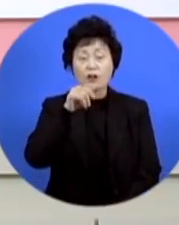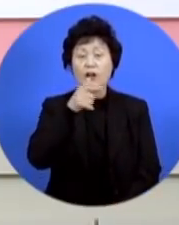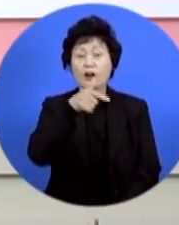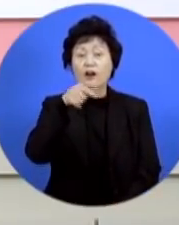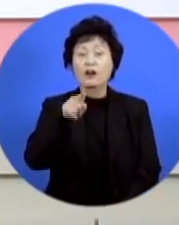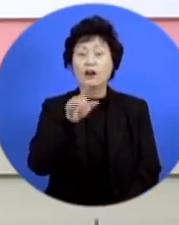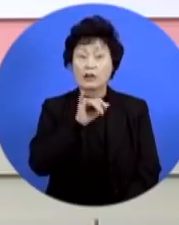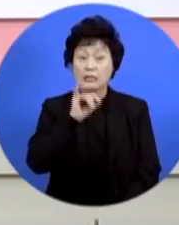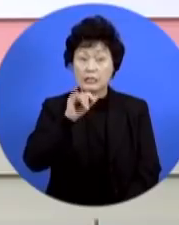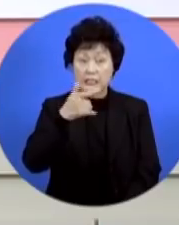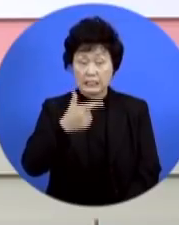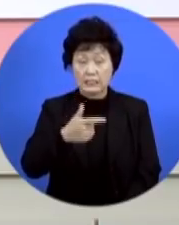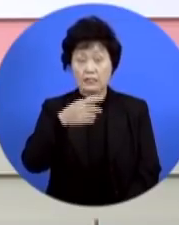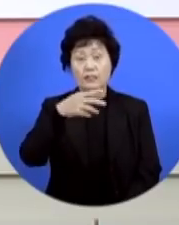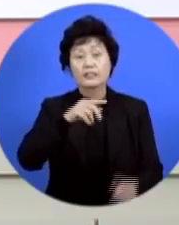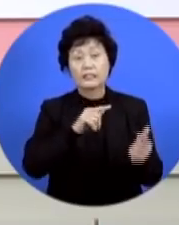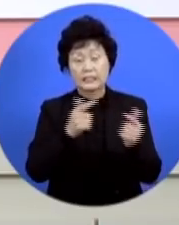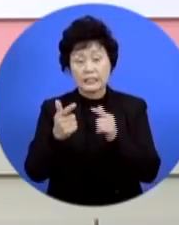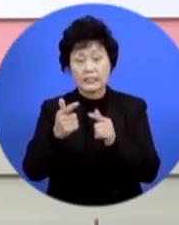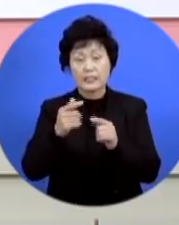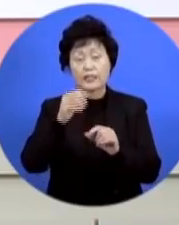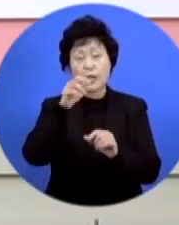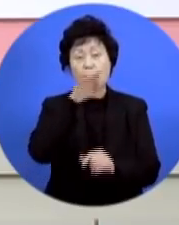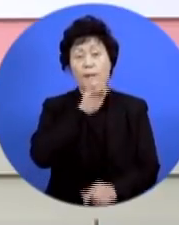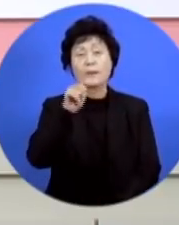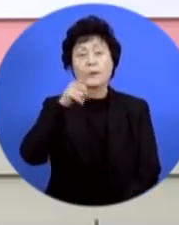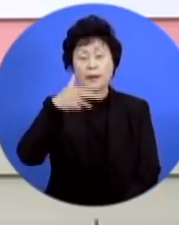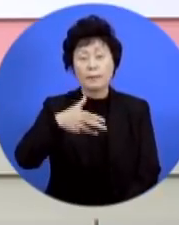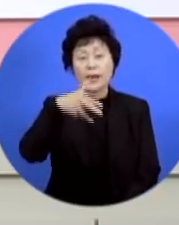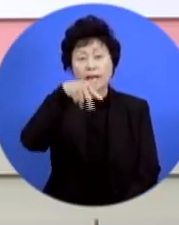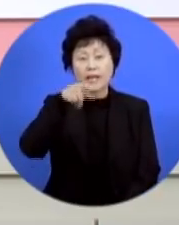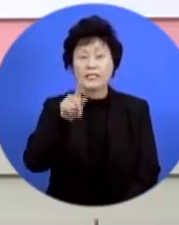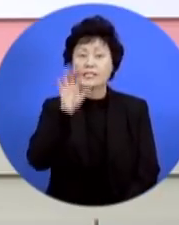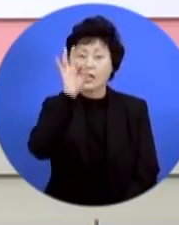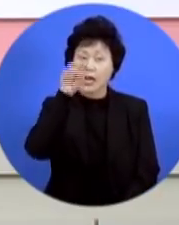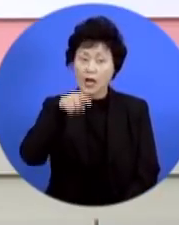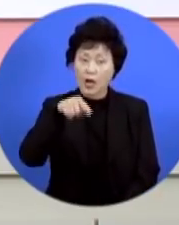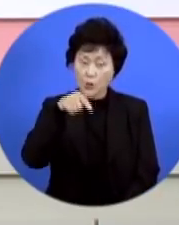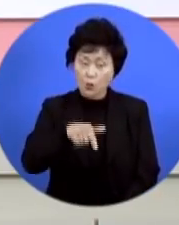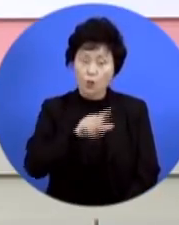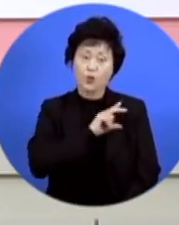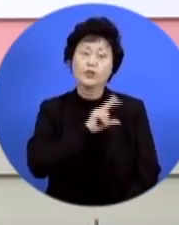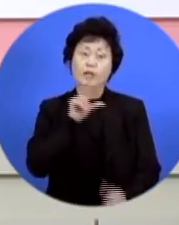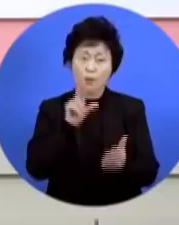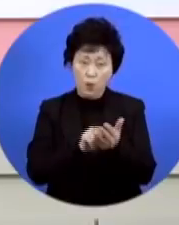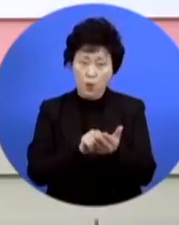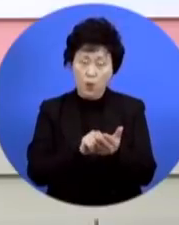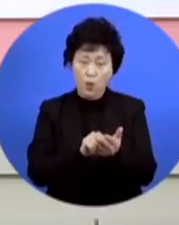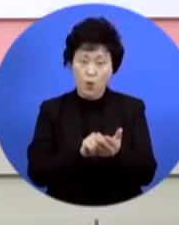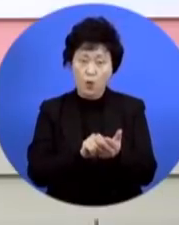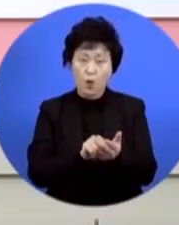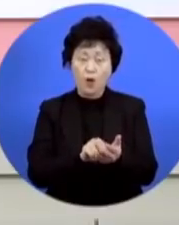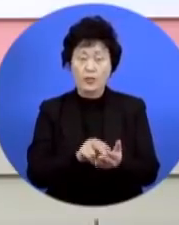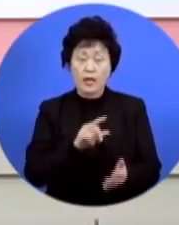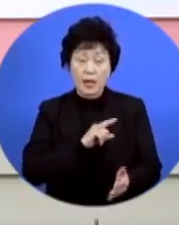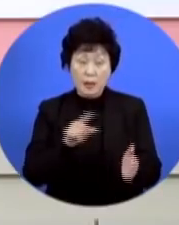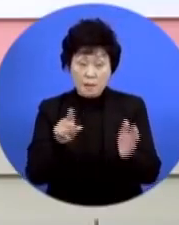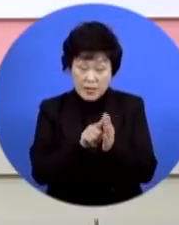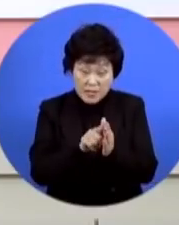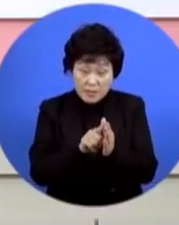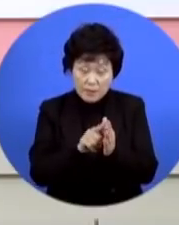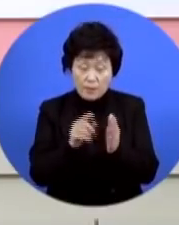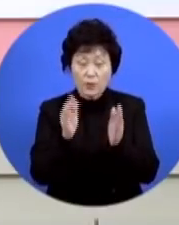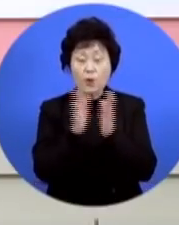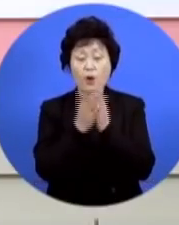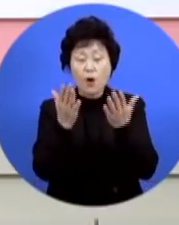그래가지고 이제 이게 나오면서 워낙 출판사에서도 불안해하니까 나도 불안해가지고 믿음으로 탁 냈는데 나간 지 2주